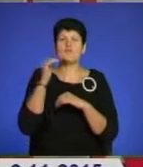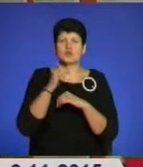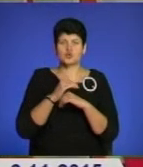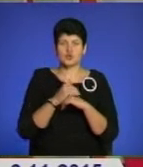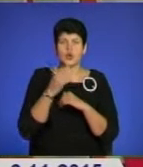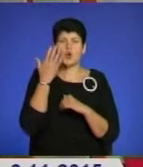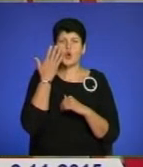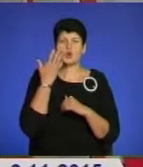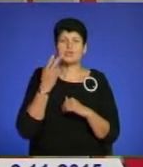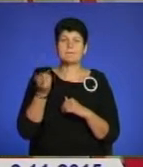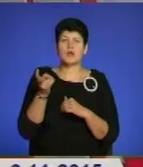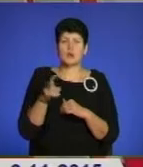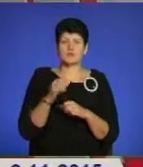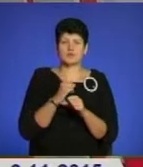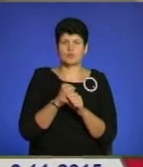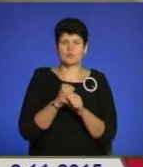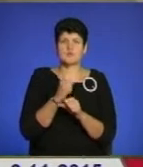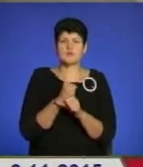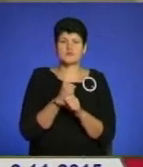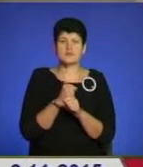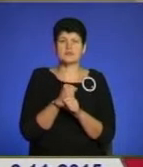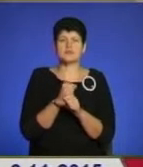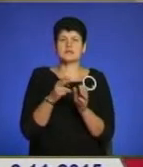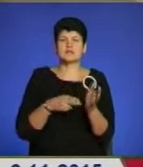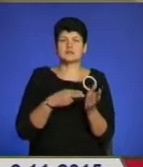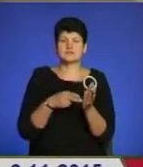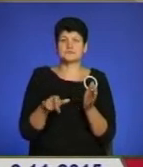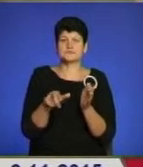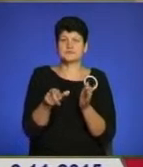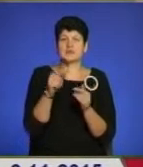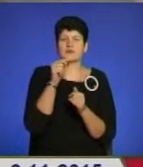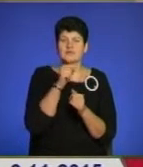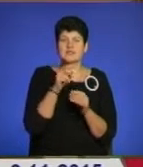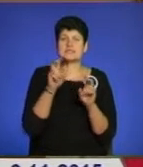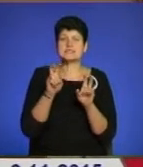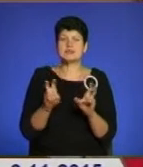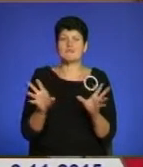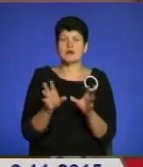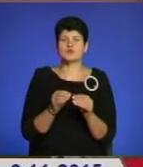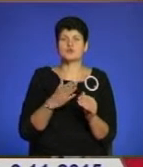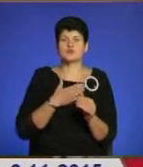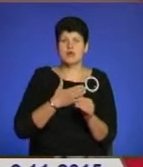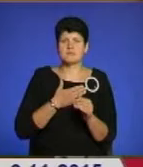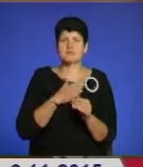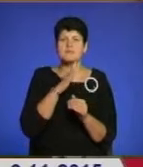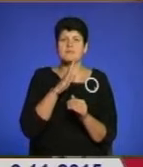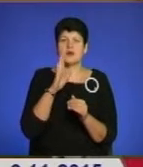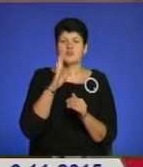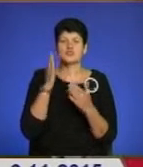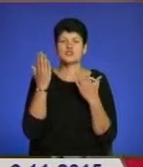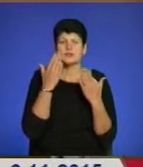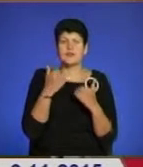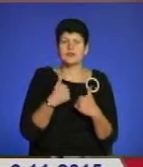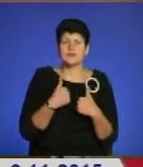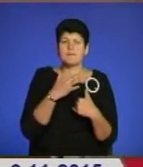він приходив з роботи, він працював на залізниці, він сідав з нами, з мамою, читали нам